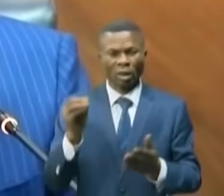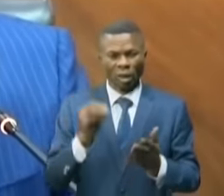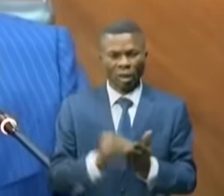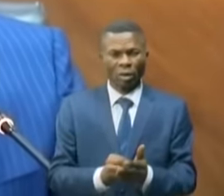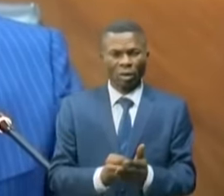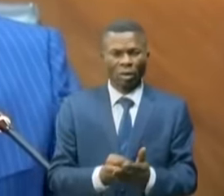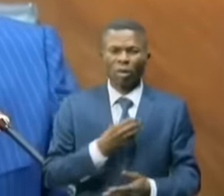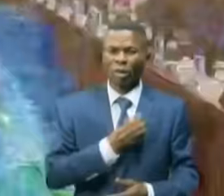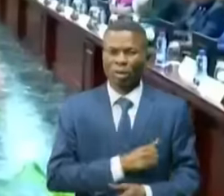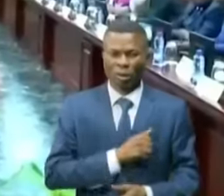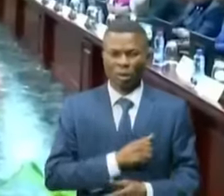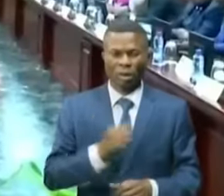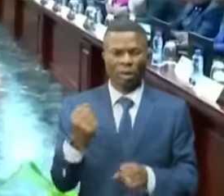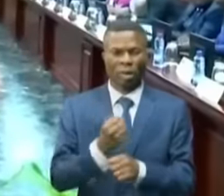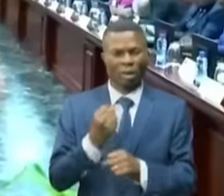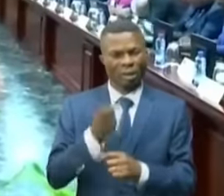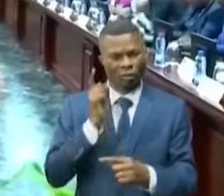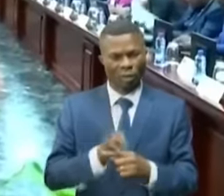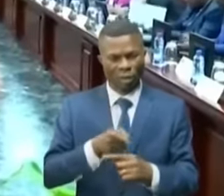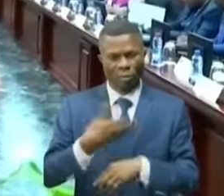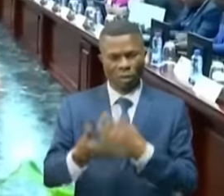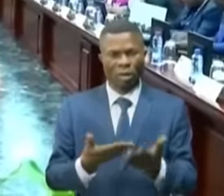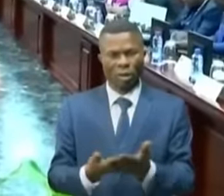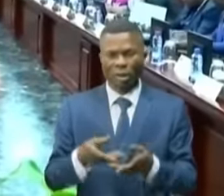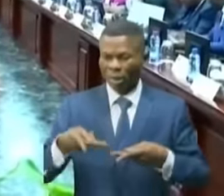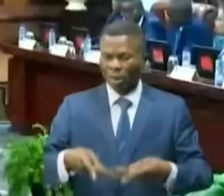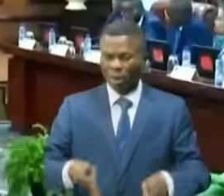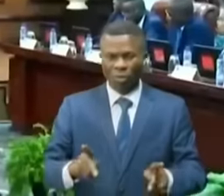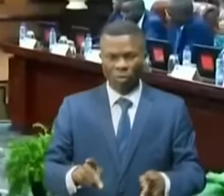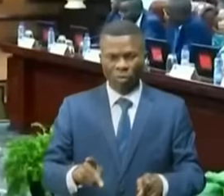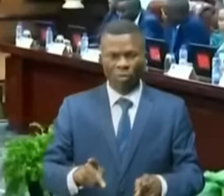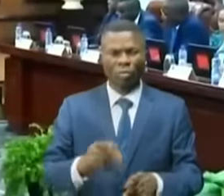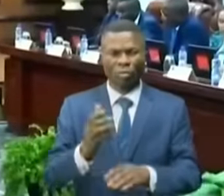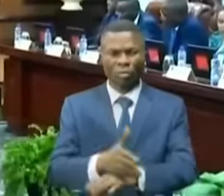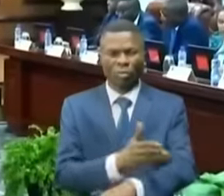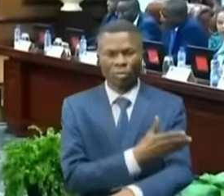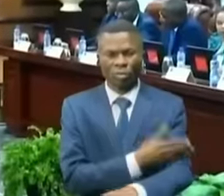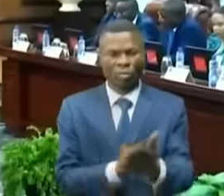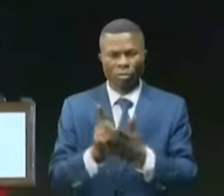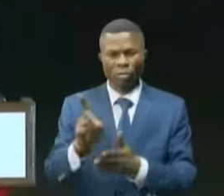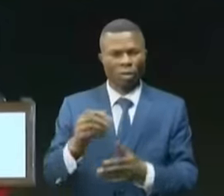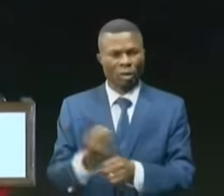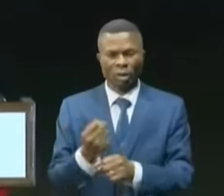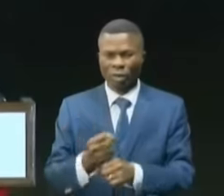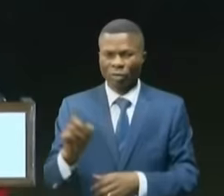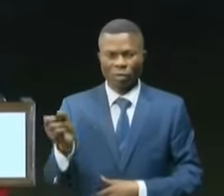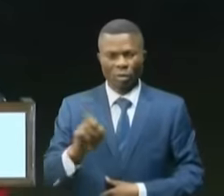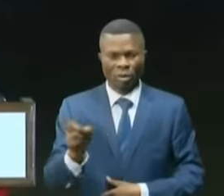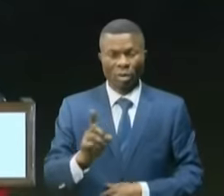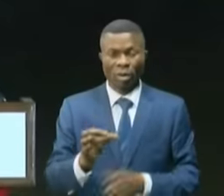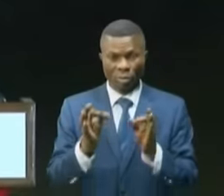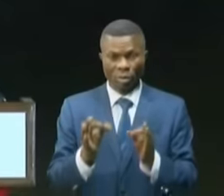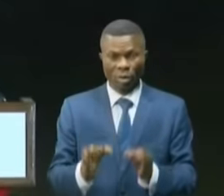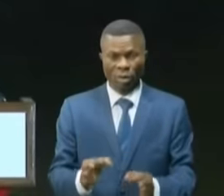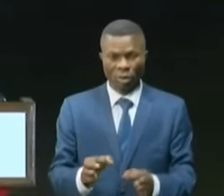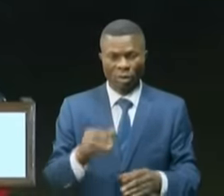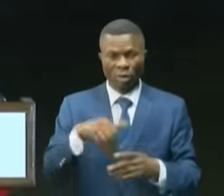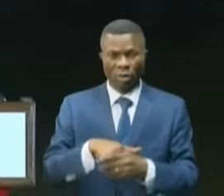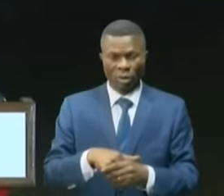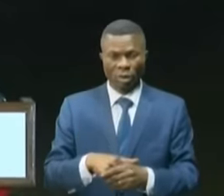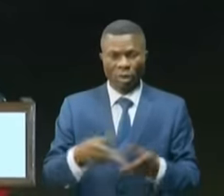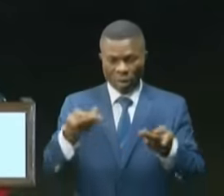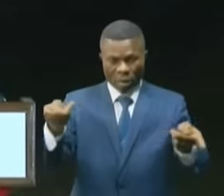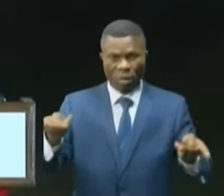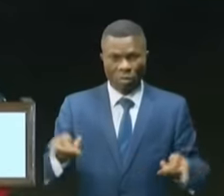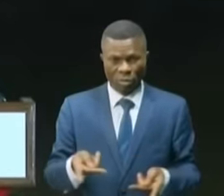un entrepreneuriat difficile qui ne permet pas un bon développement des affaires. Toutefois, dans cet